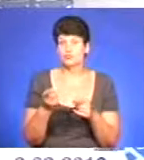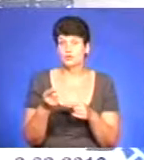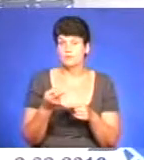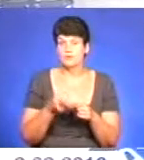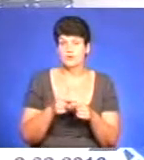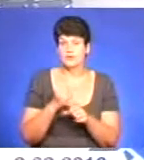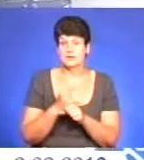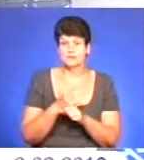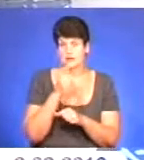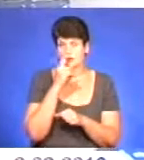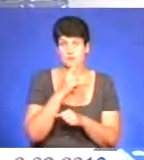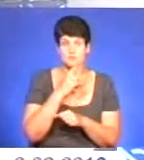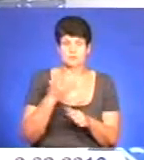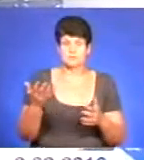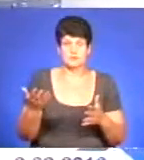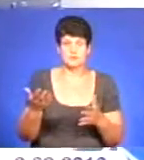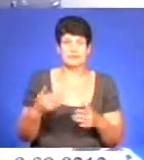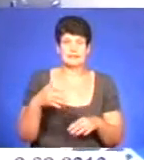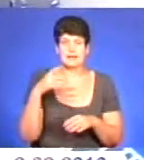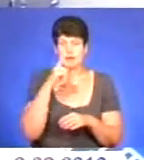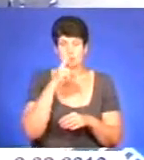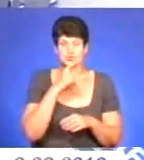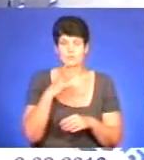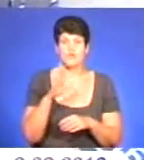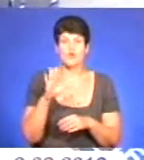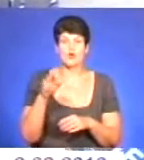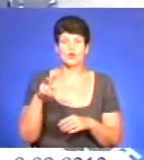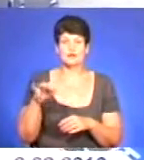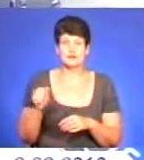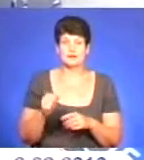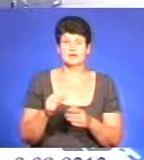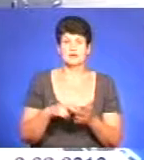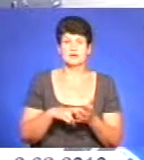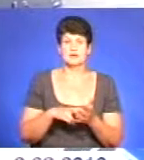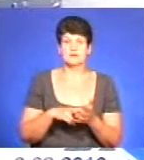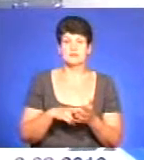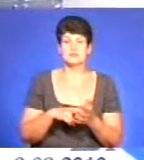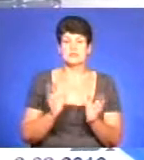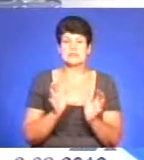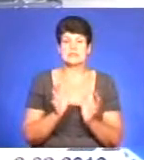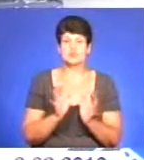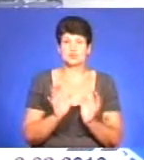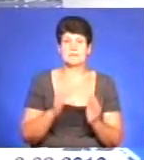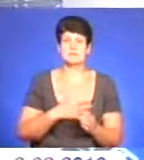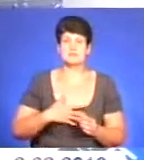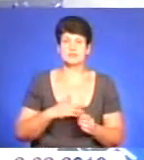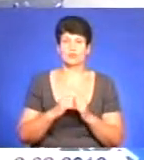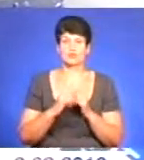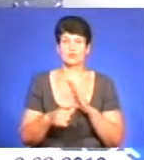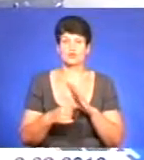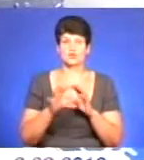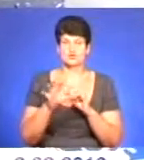зроблено, я не розумію. Я не розумію волонтерів також, які трясуться над кожною бродячою собакою, бо тому що